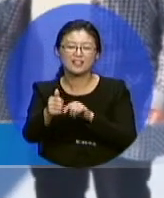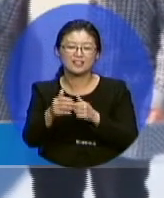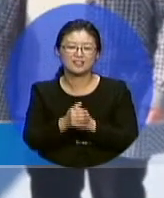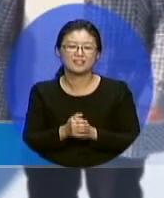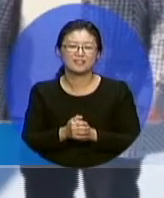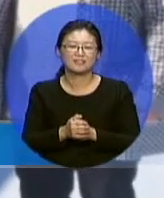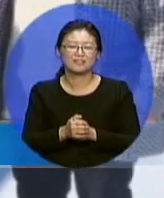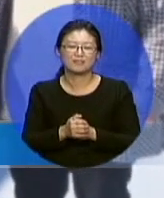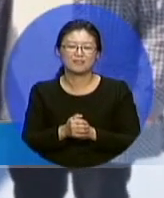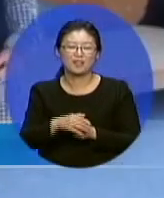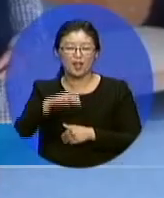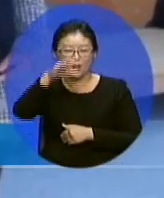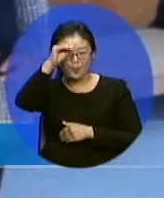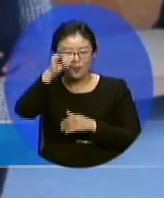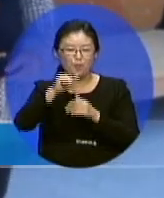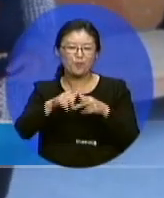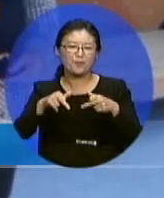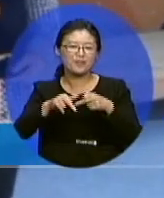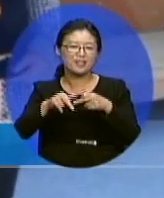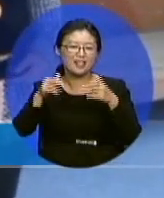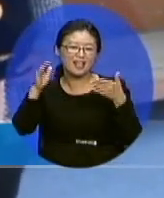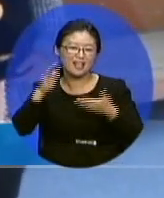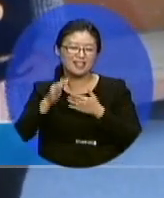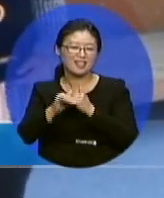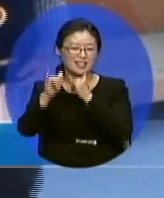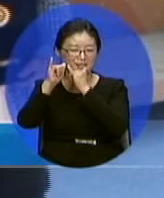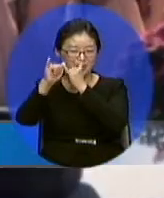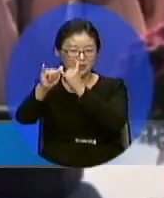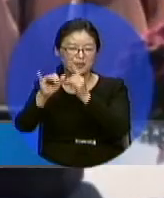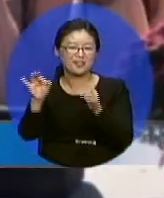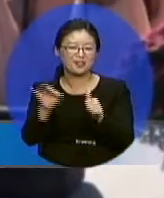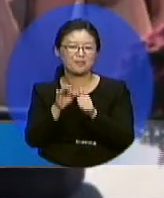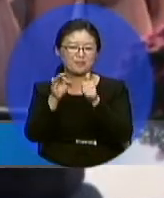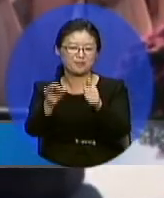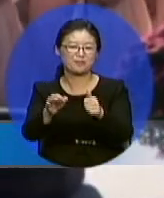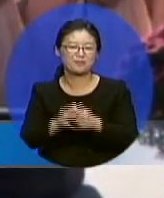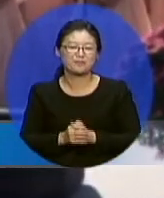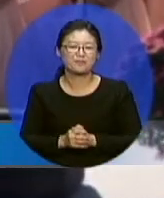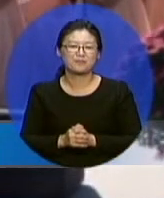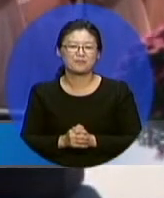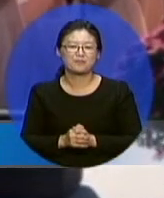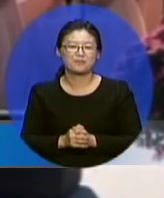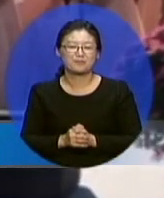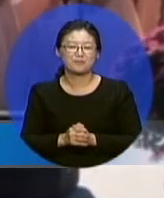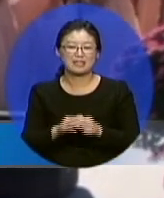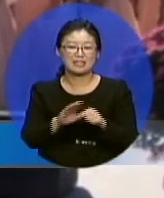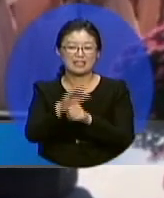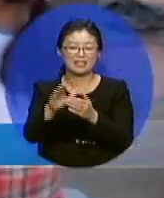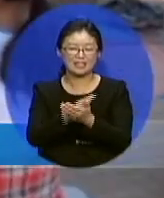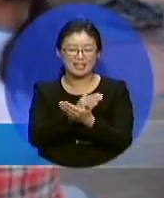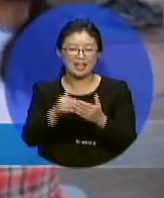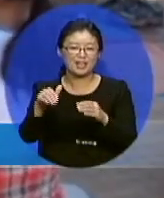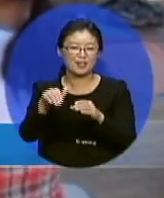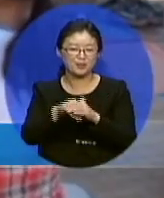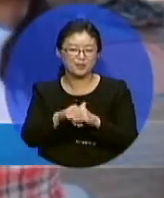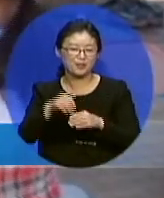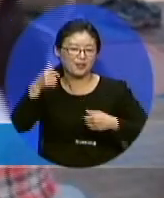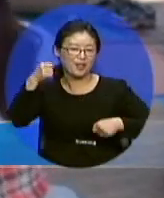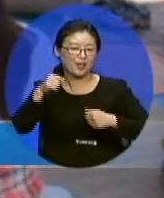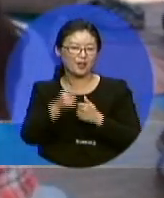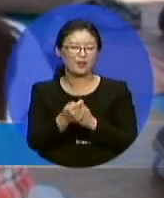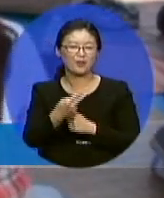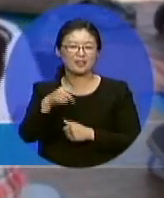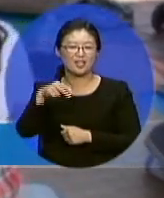기관장들은 모범 장애 학생들에게 장학금과 표창장을 전달했습니다. 사랑나는 문화공연으로는 광명